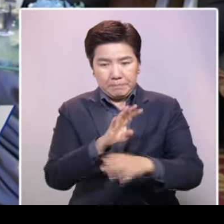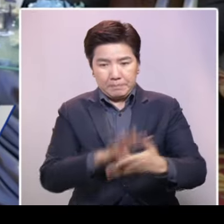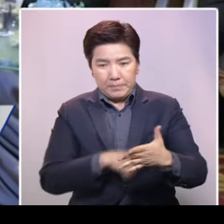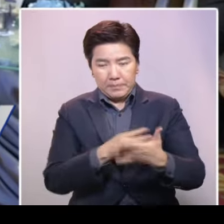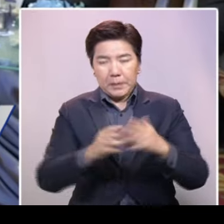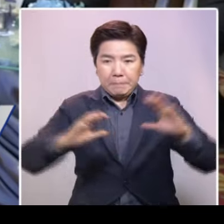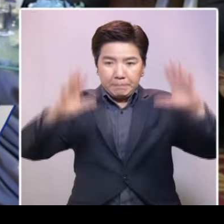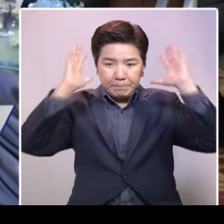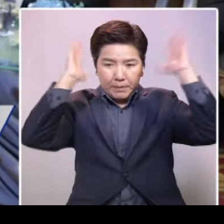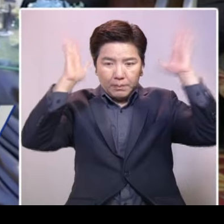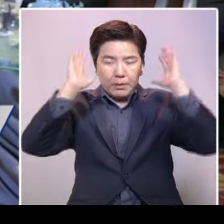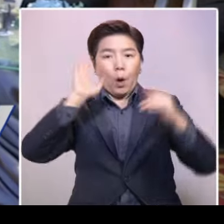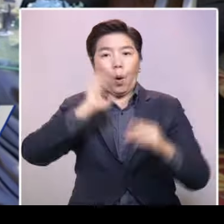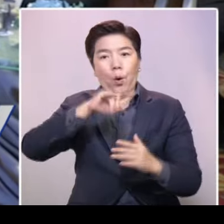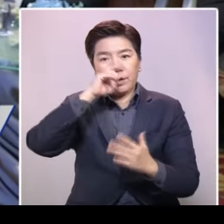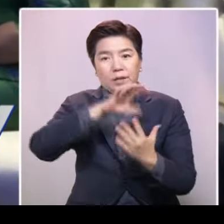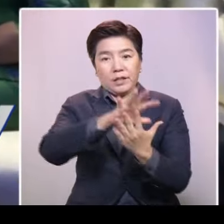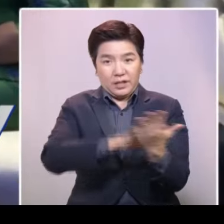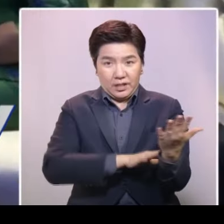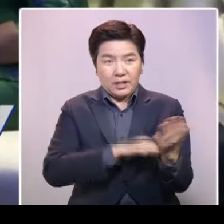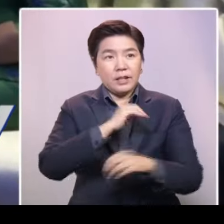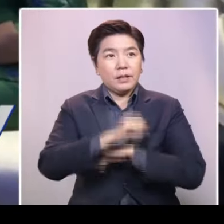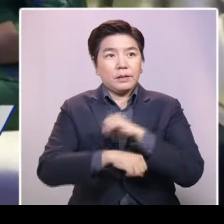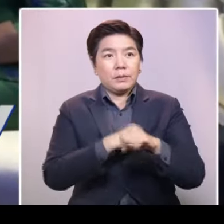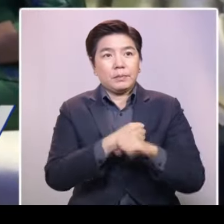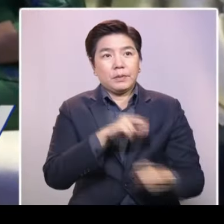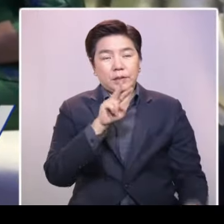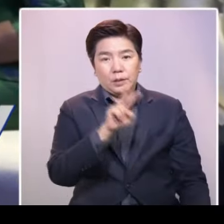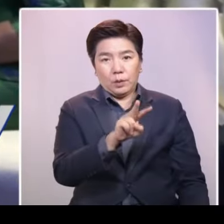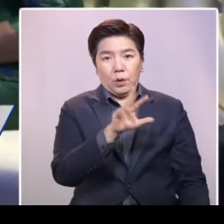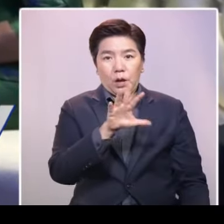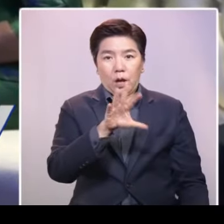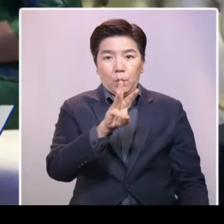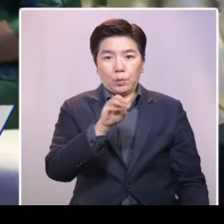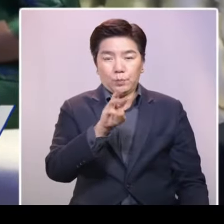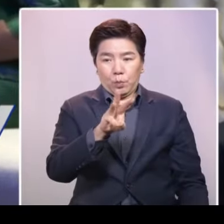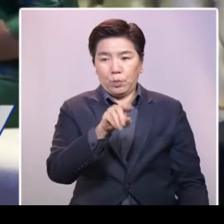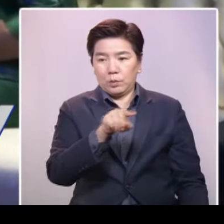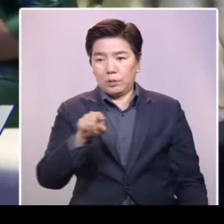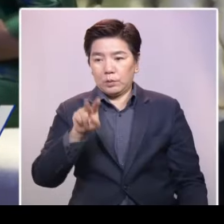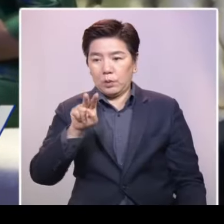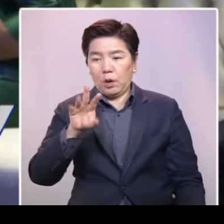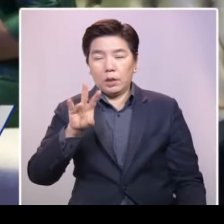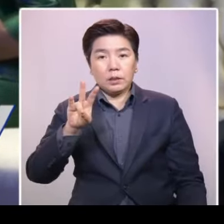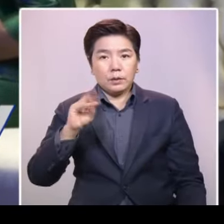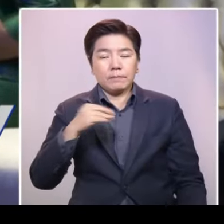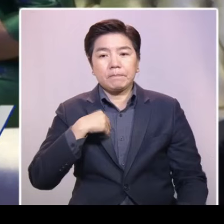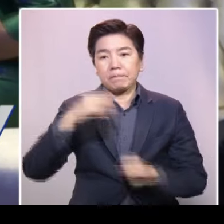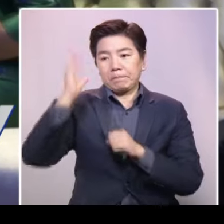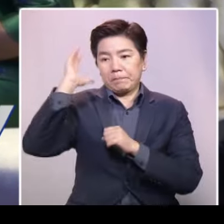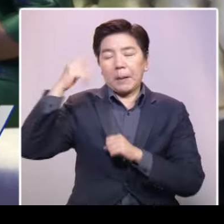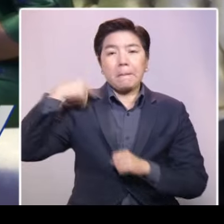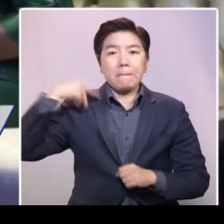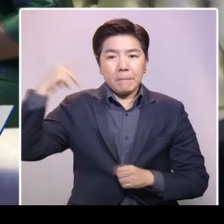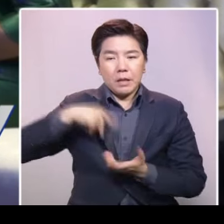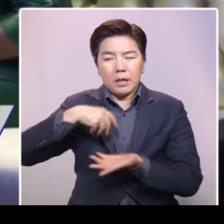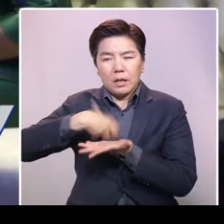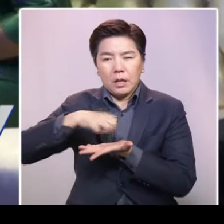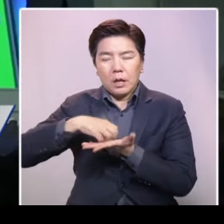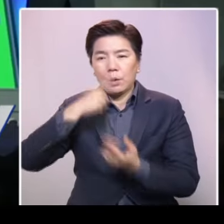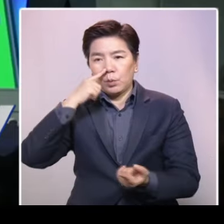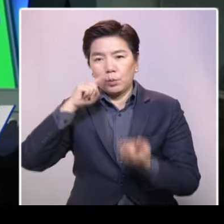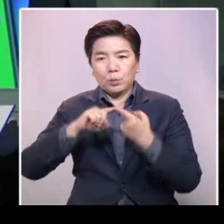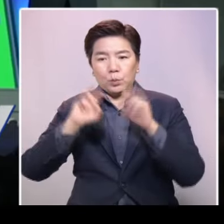ด้านการประชาสัมพันธ์แห่งชาติพ.ศ 2566 -2570และกล่าวปาฐกถาพิเศษในหัว